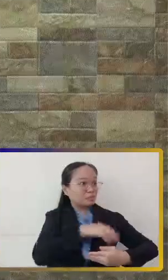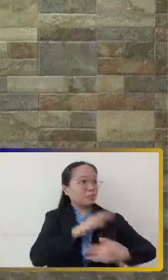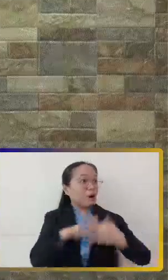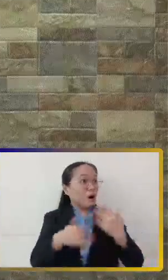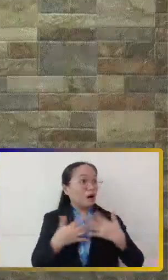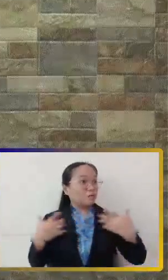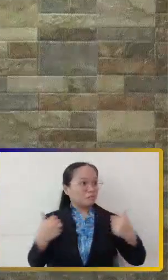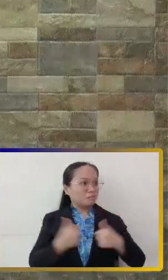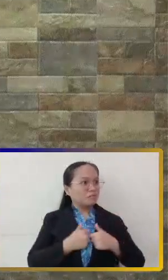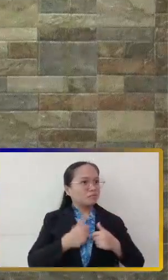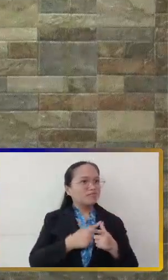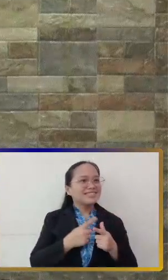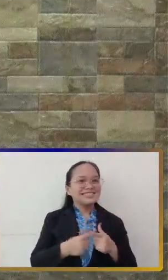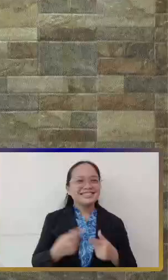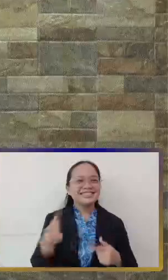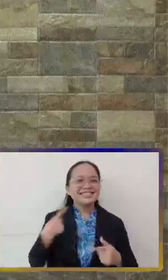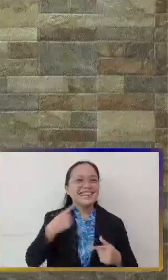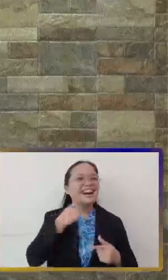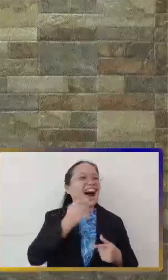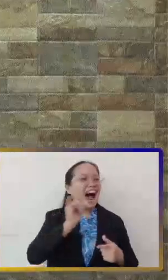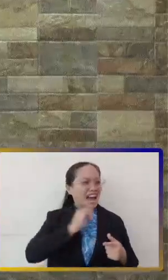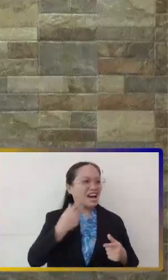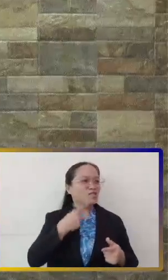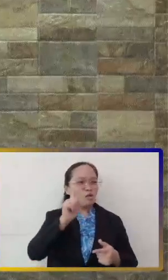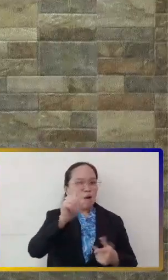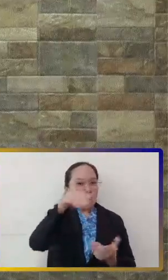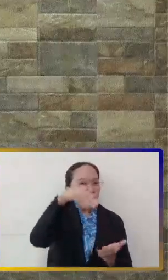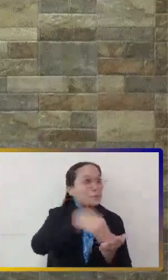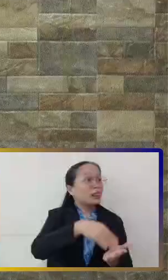mga 1 billion po ako doon.